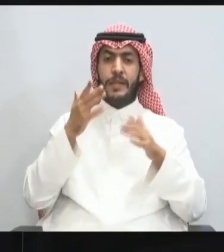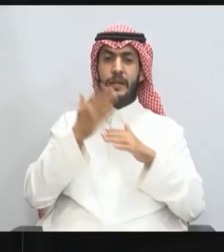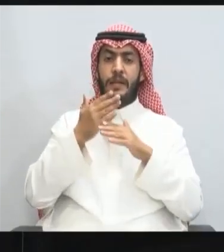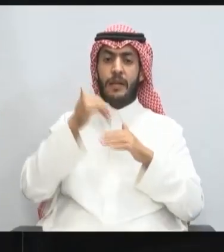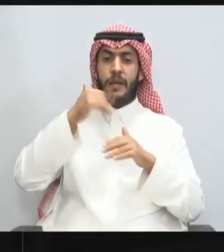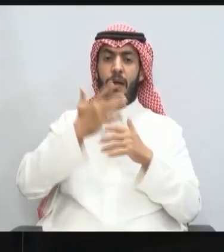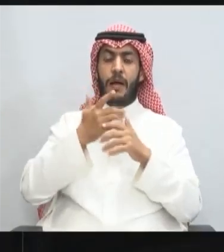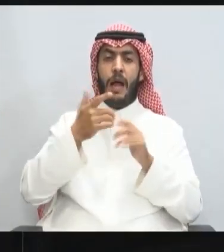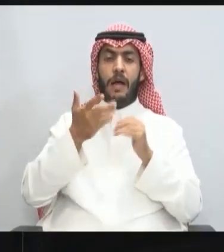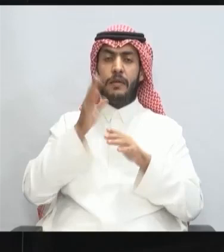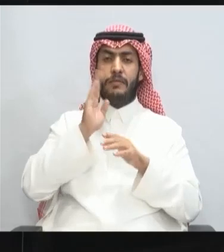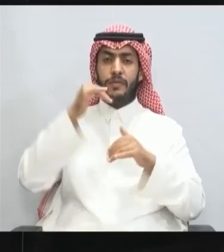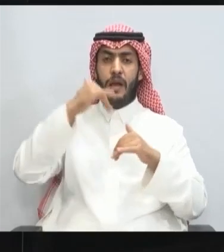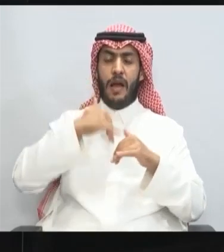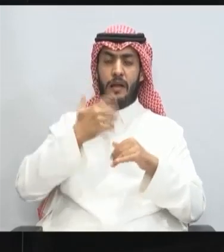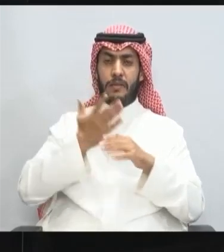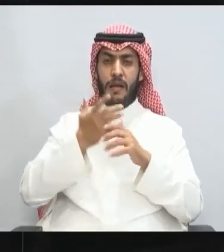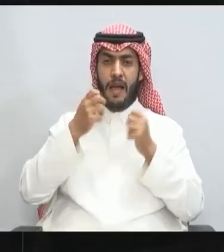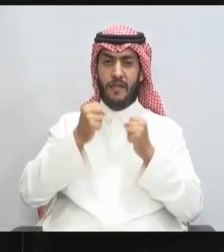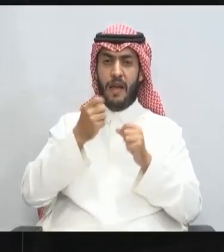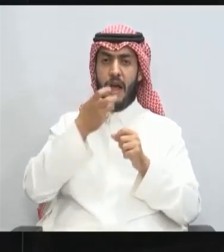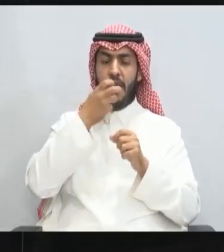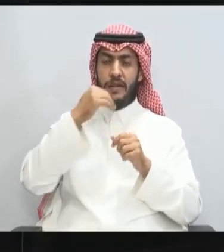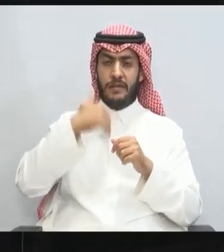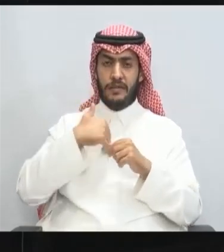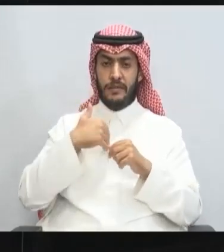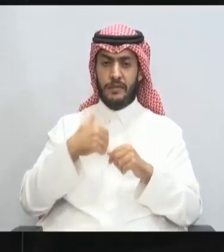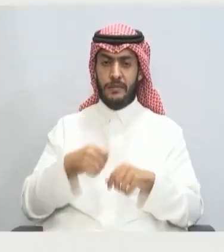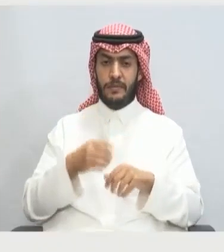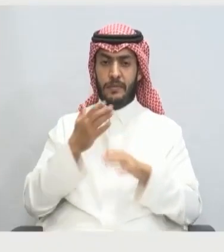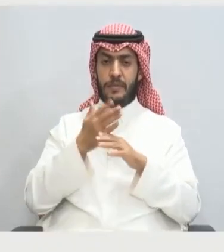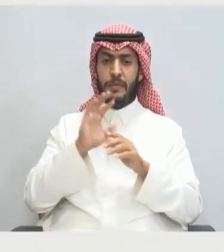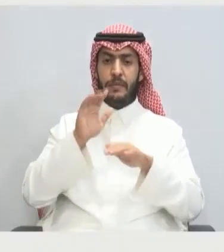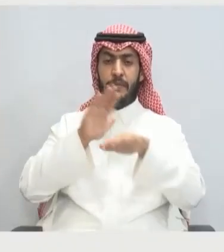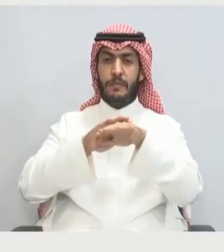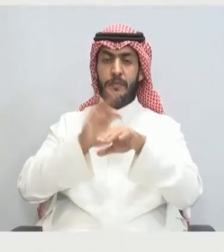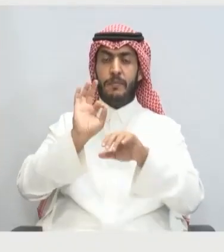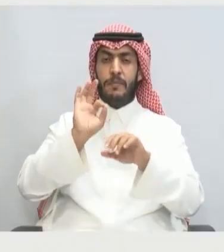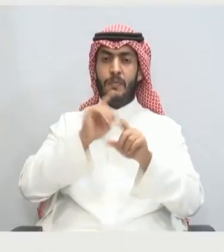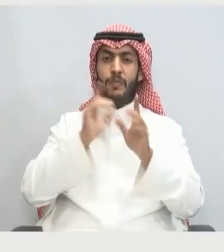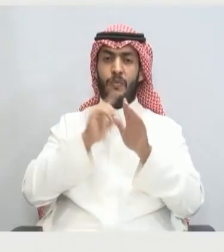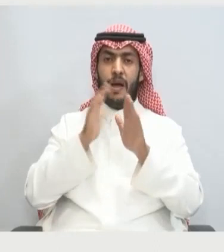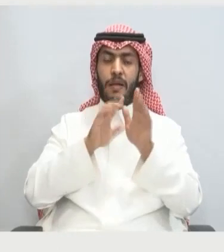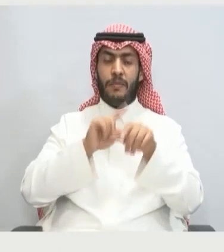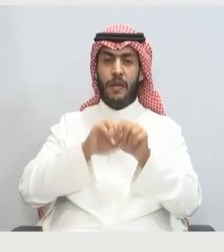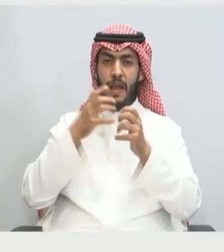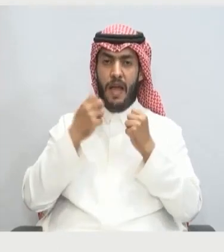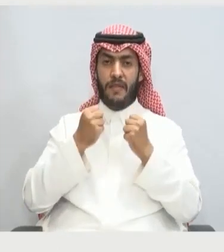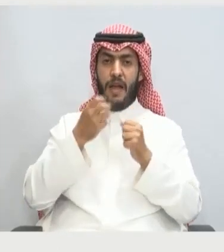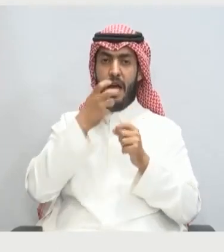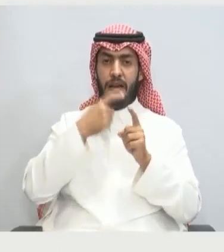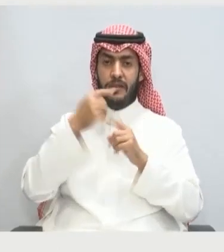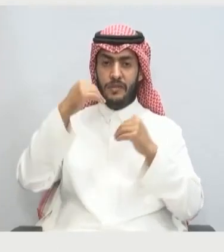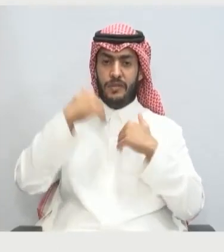هنا استجابه تلقائيه من قبل الجسم يحاول ان يحافظ على حراره الجسم فهو يعطيه مهله وهي عمليه مهمه للحفاظ على درجه